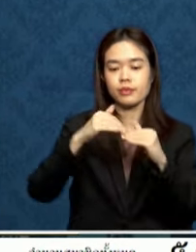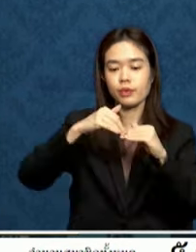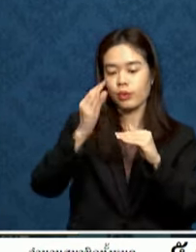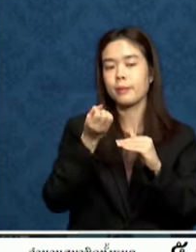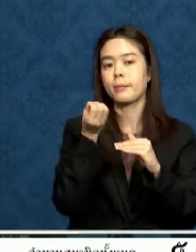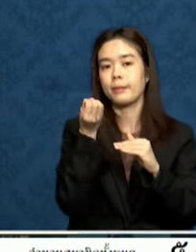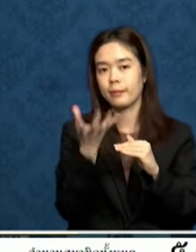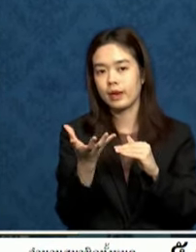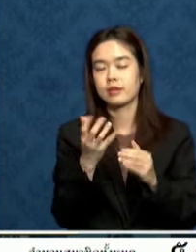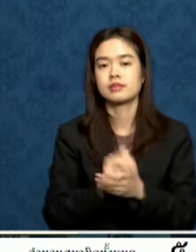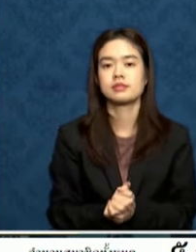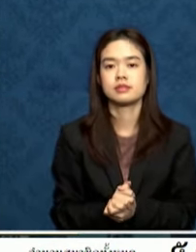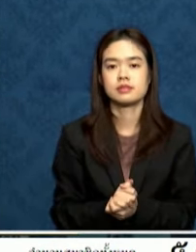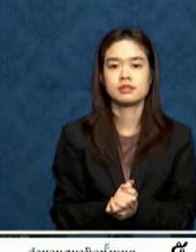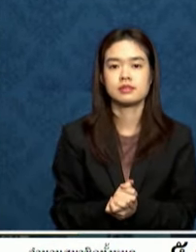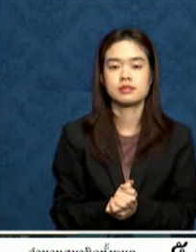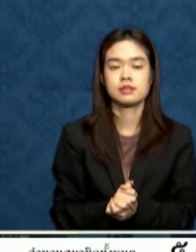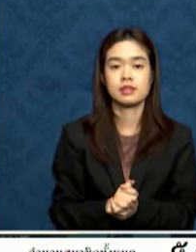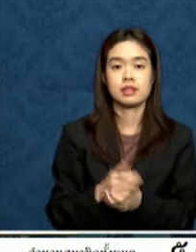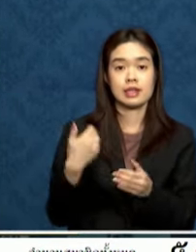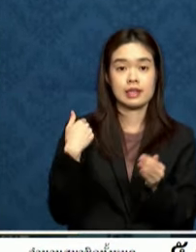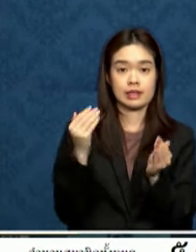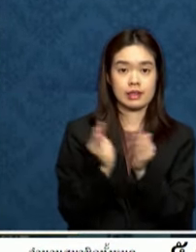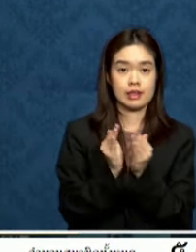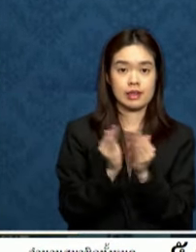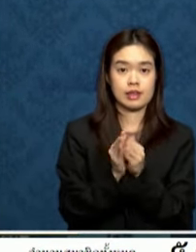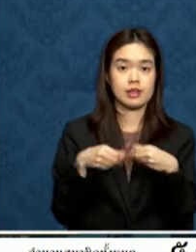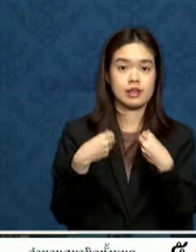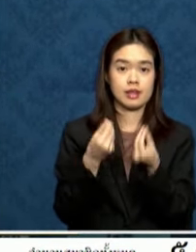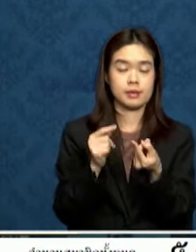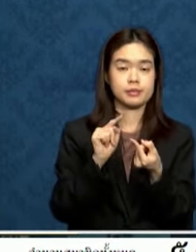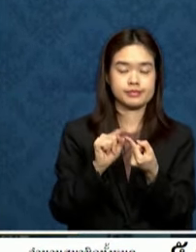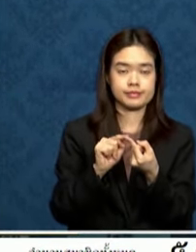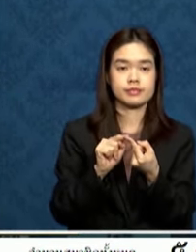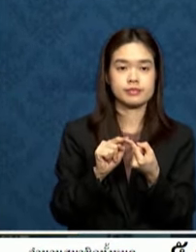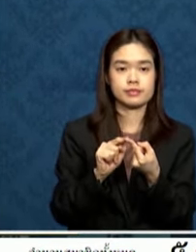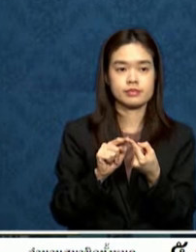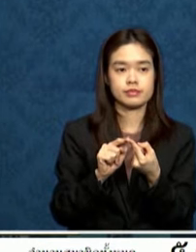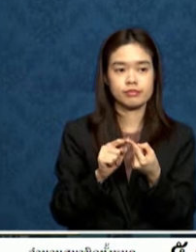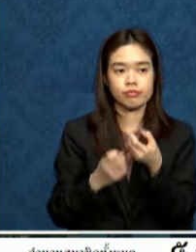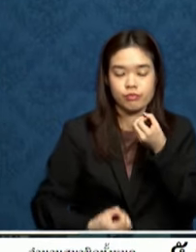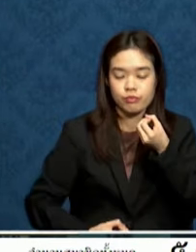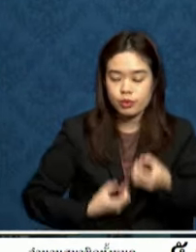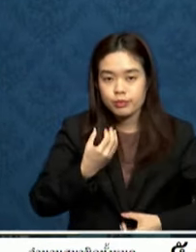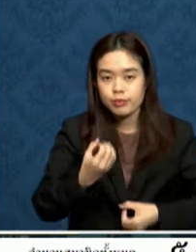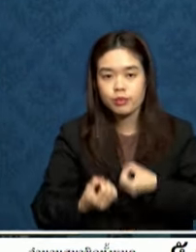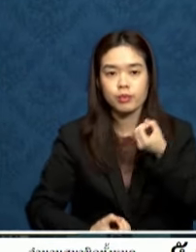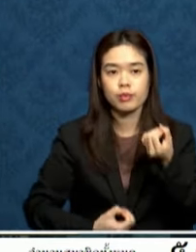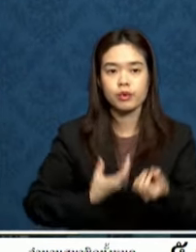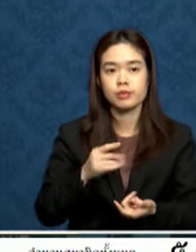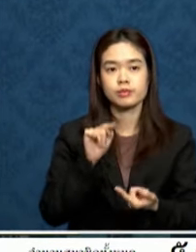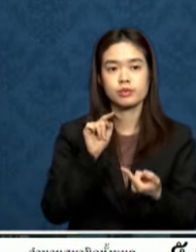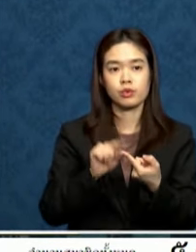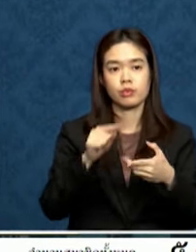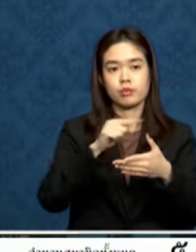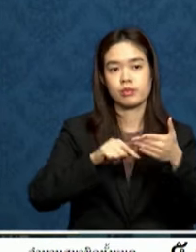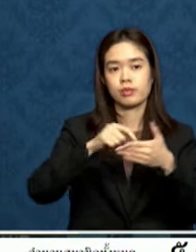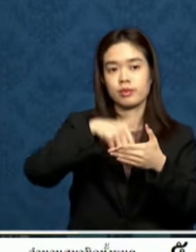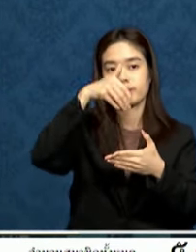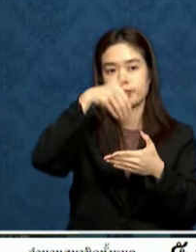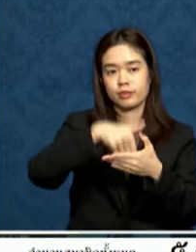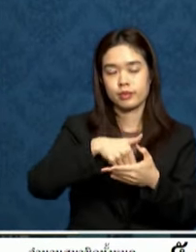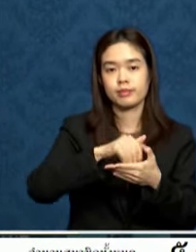เสียงและต้องสูงกว่าคะแนนเสียงไม่แสดงความคิดเห็นในเรื่องที่จะทำประชามติ